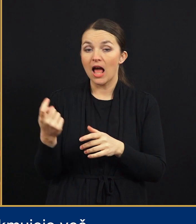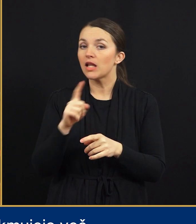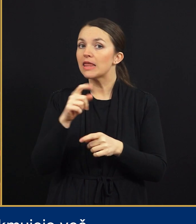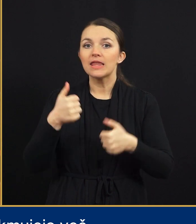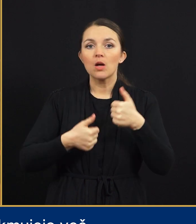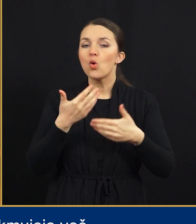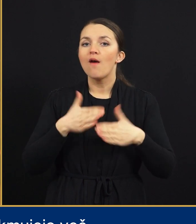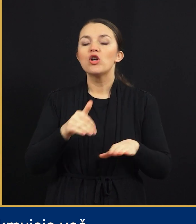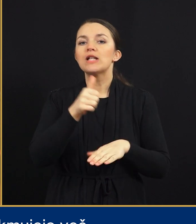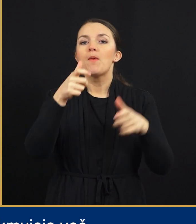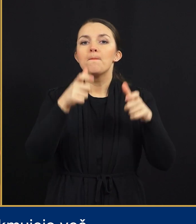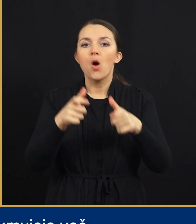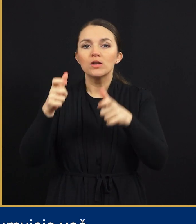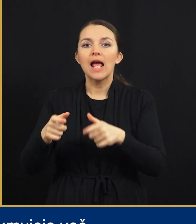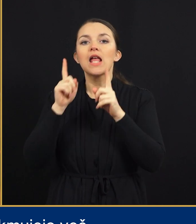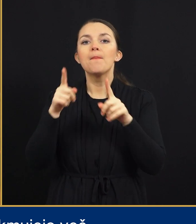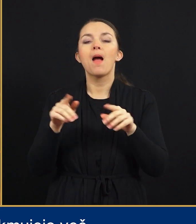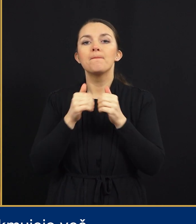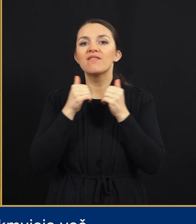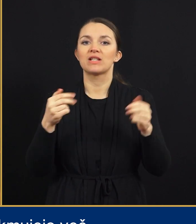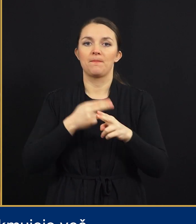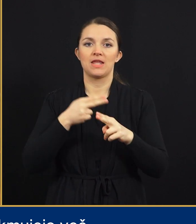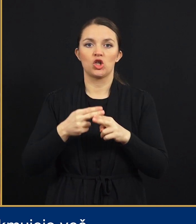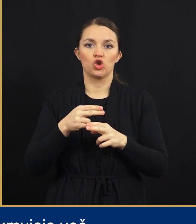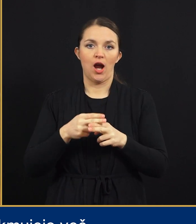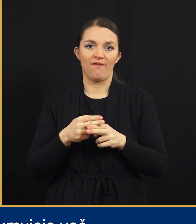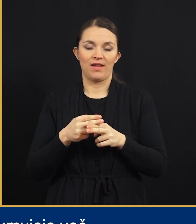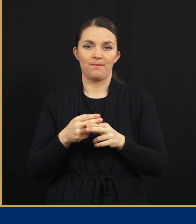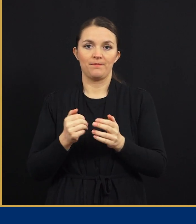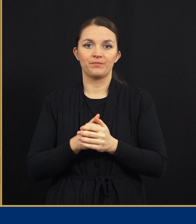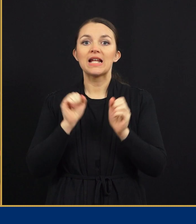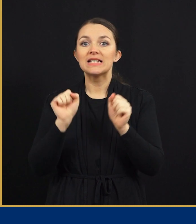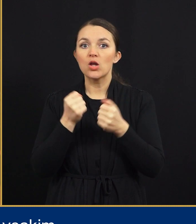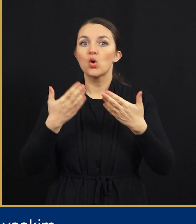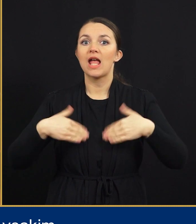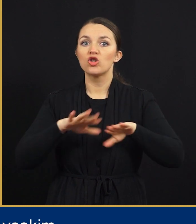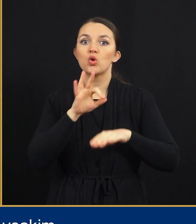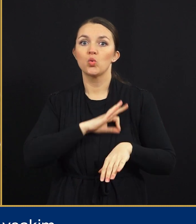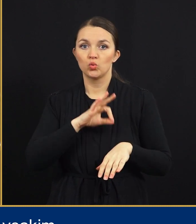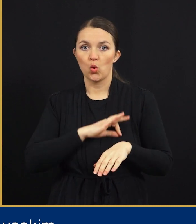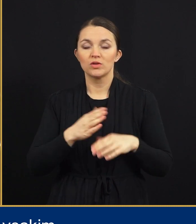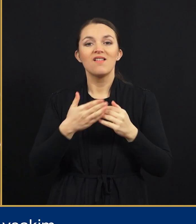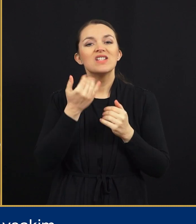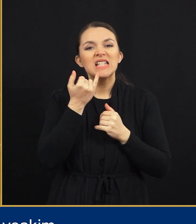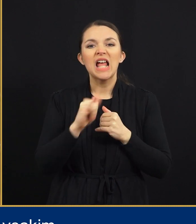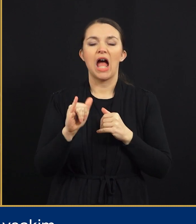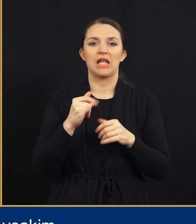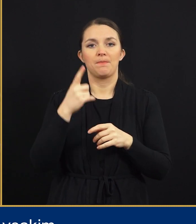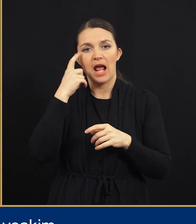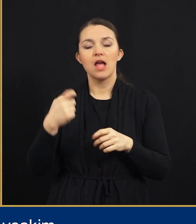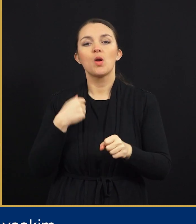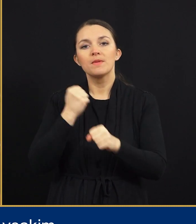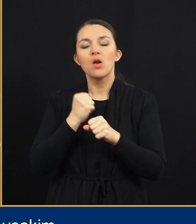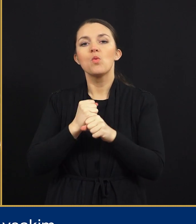talente ne tekmujejo več le podjetja, temveč predvsem države. Zato je naša dolžnost, da z vsakim